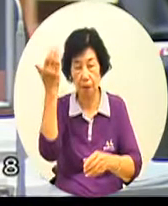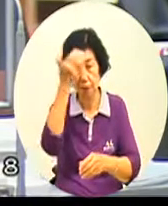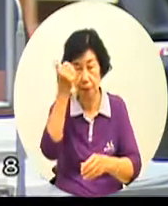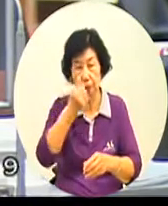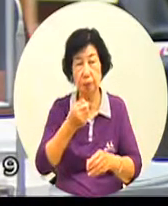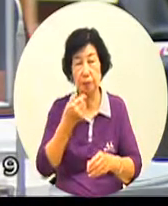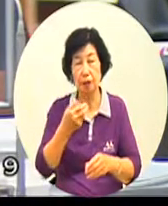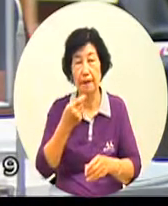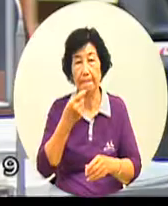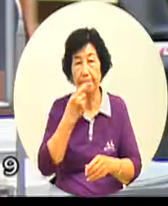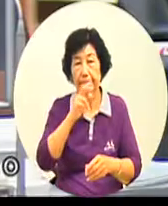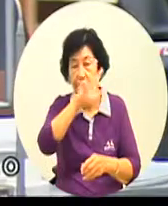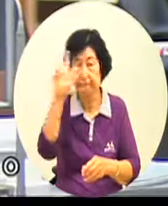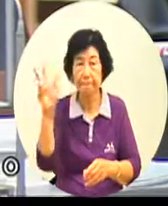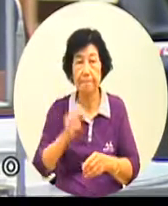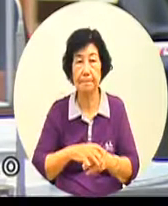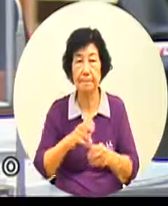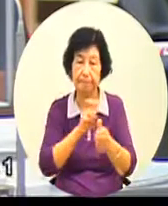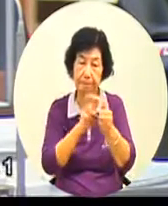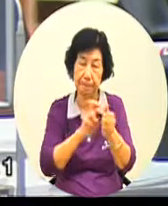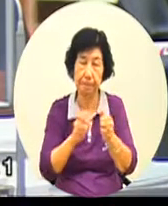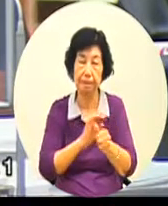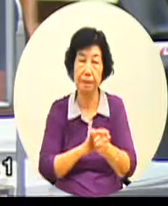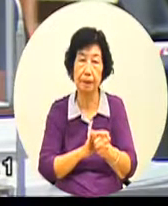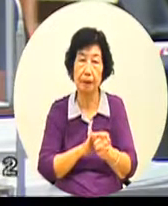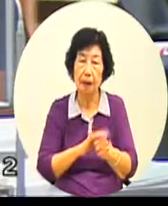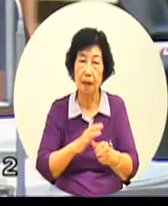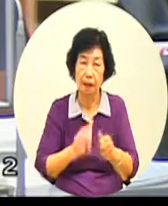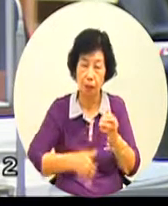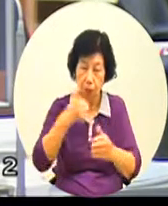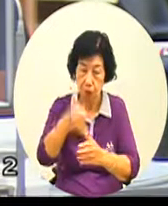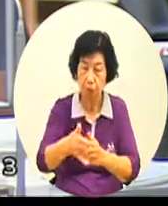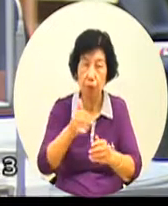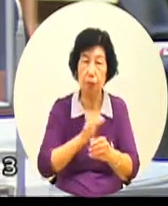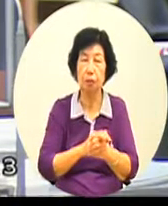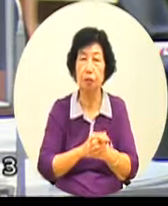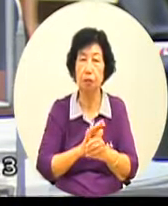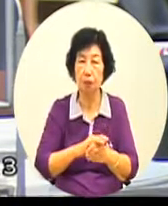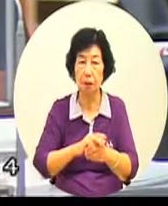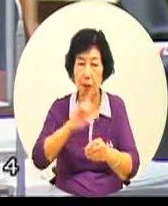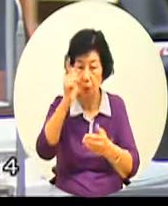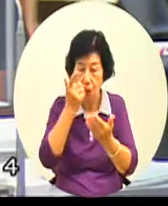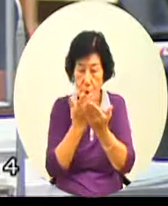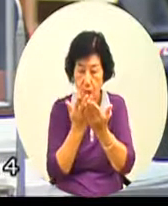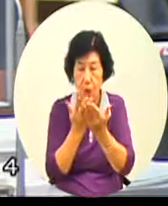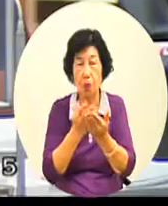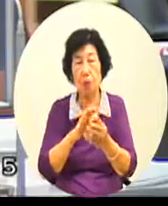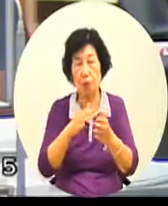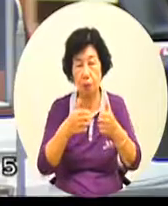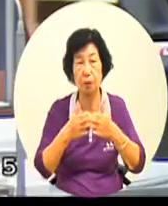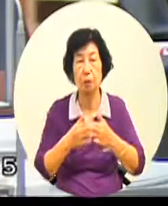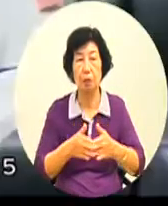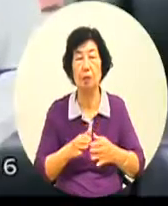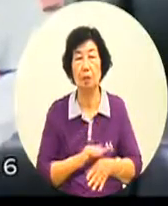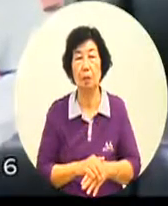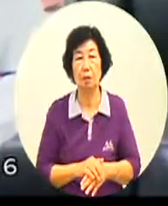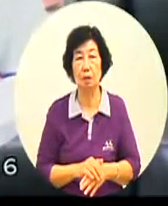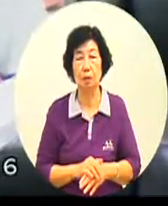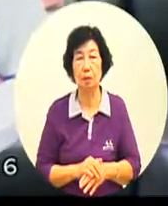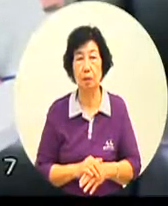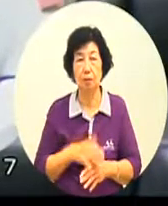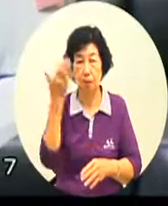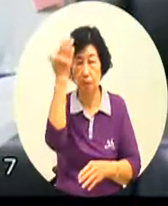啦，就可以接受我们课程一个训练，但是还有一个功能，就是这些老人他身